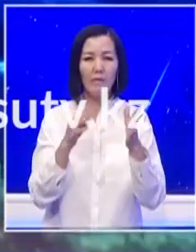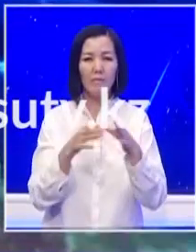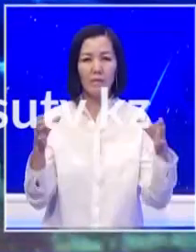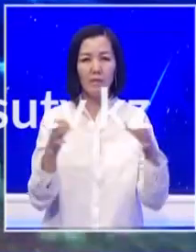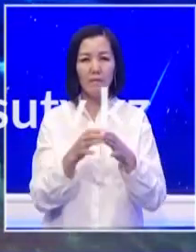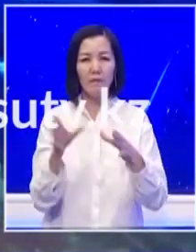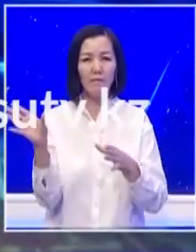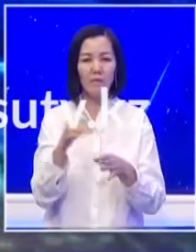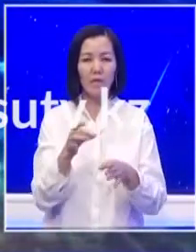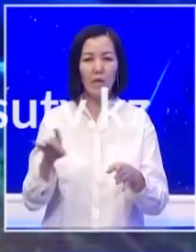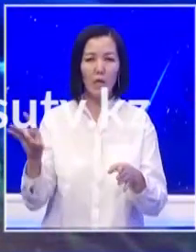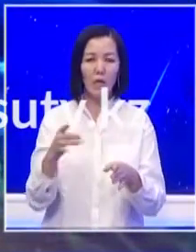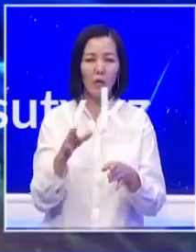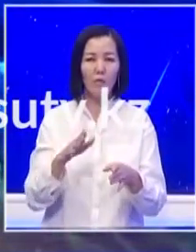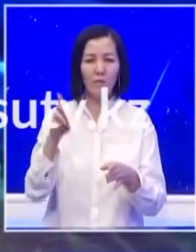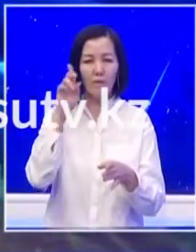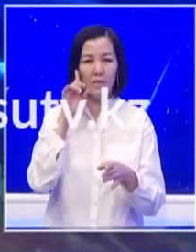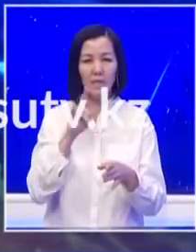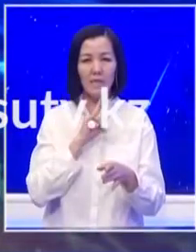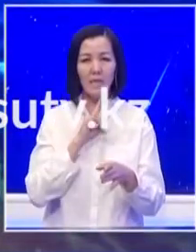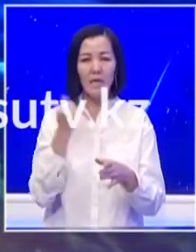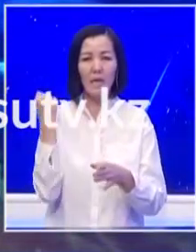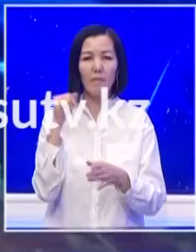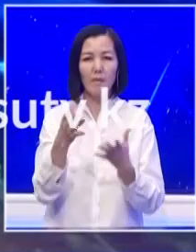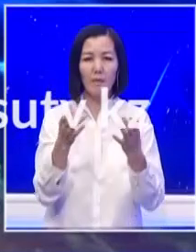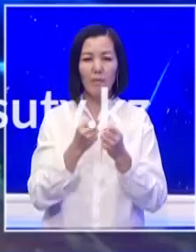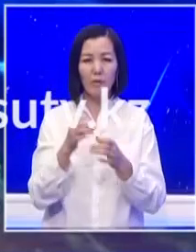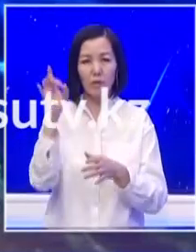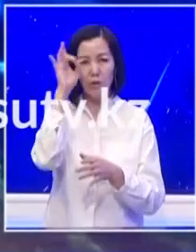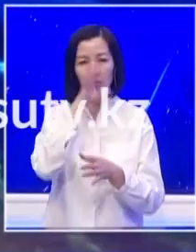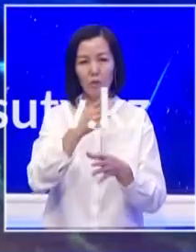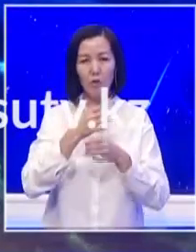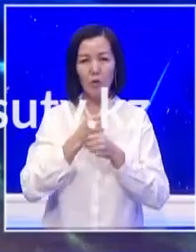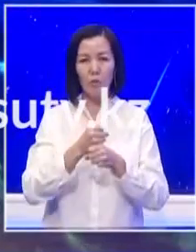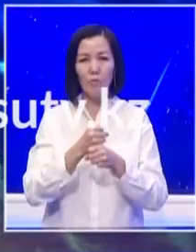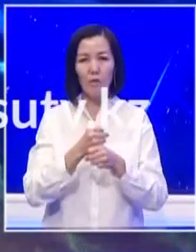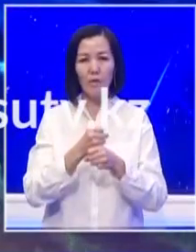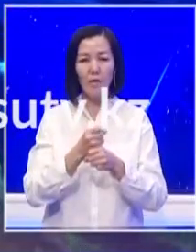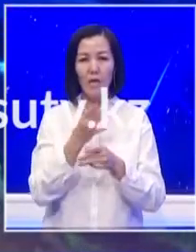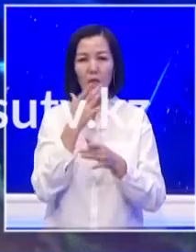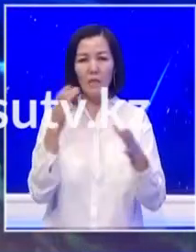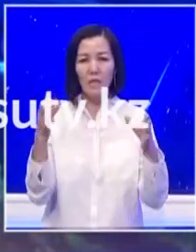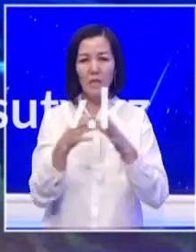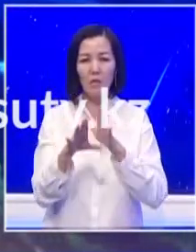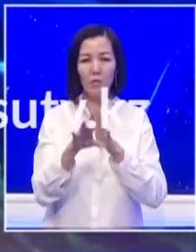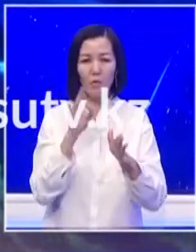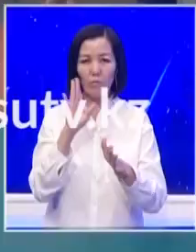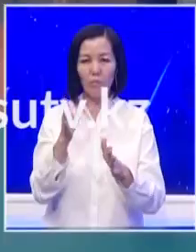18 команд из всех регионов страны. Победители получат не только чемпионский кубок, но и сформируют национальную